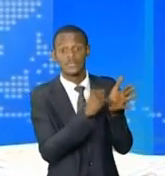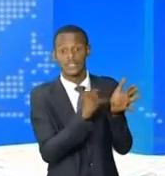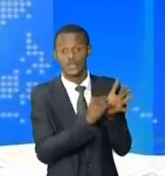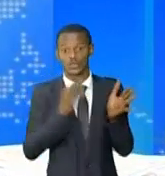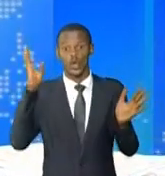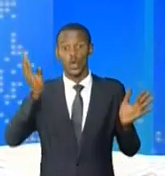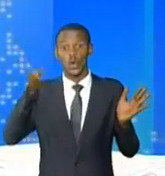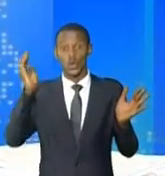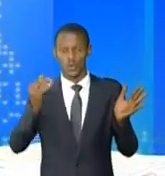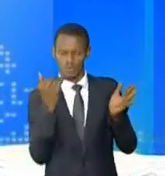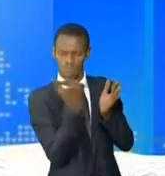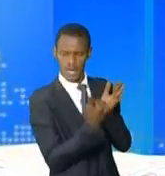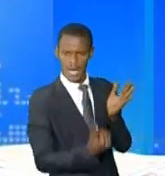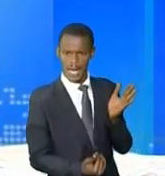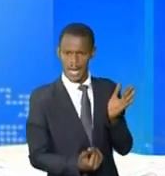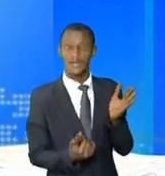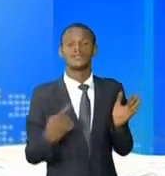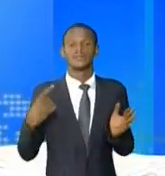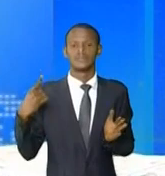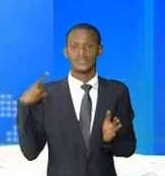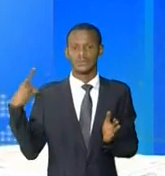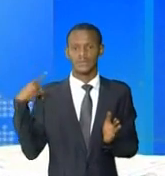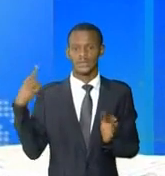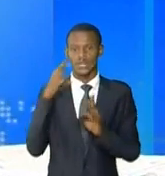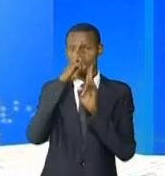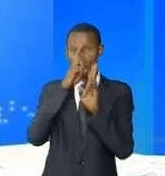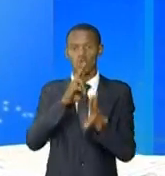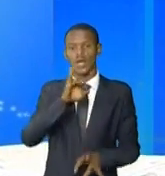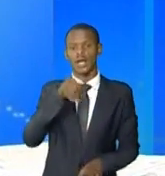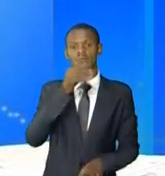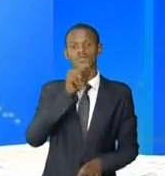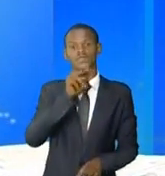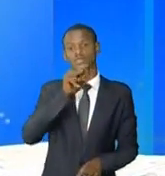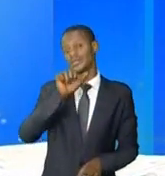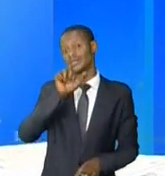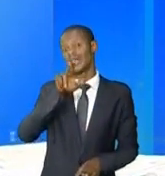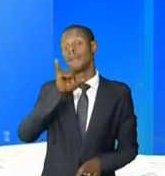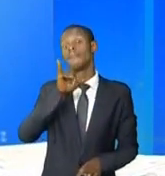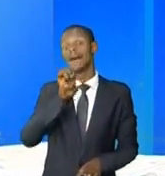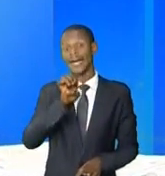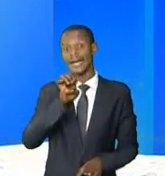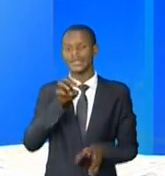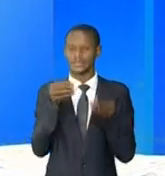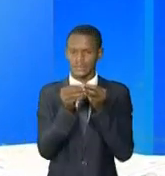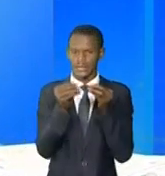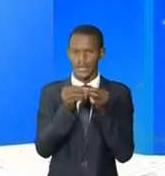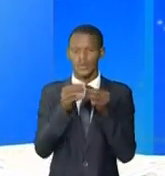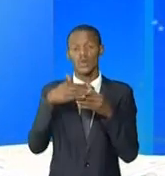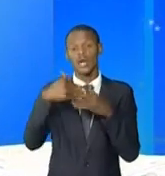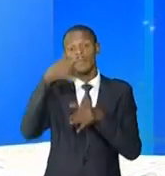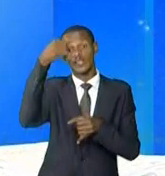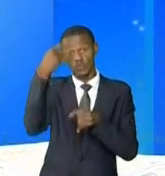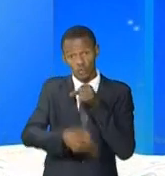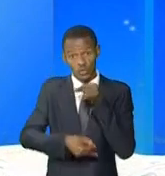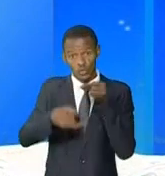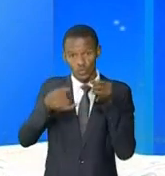résolutions. Sous la coordination de l'honorable Jean-Marie Loukoulassi, l'équipe du projet a levé des options comme la